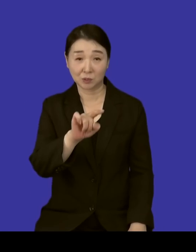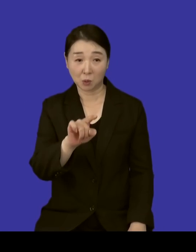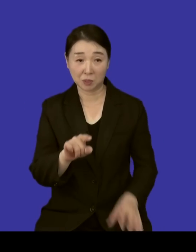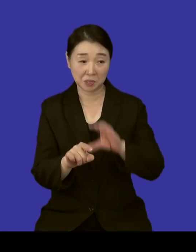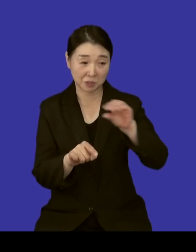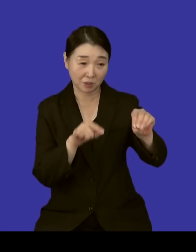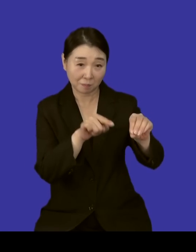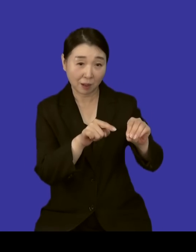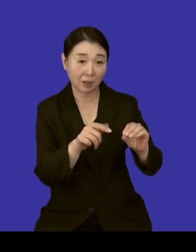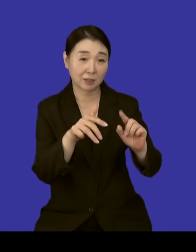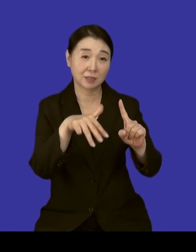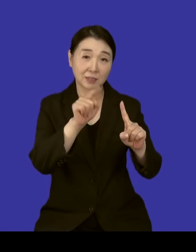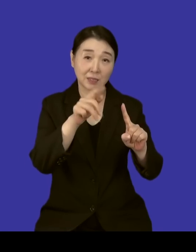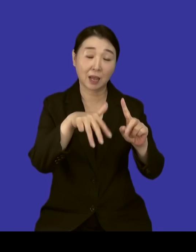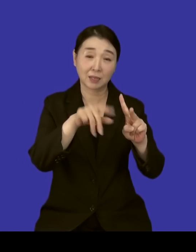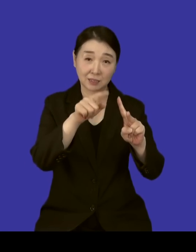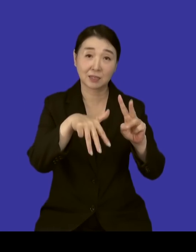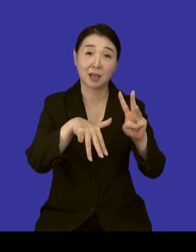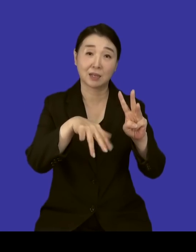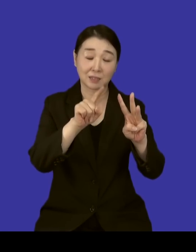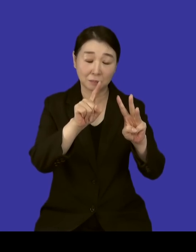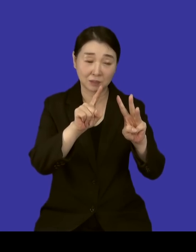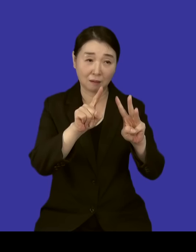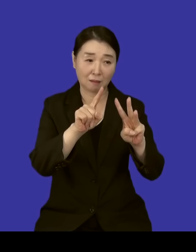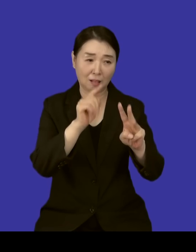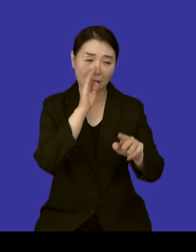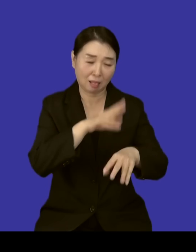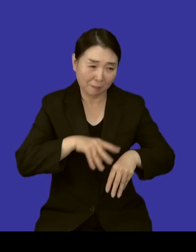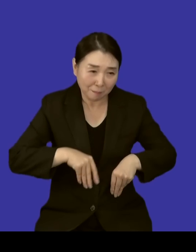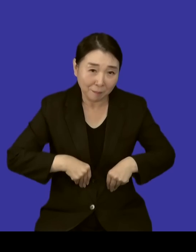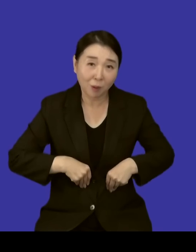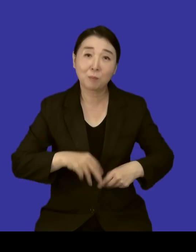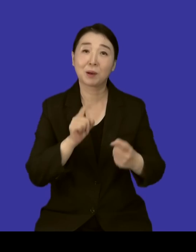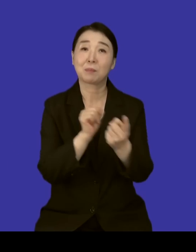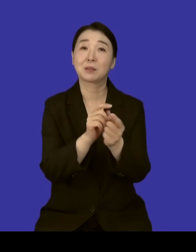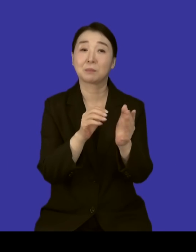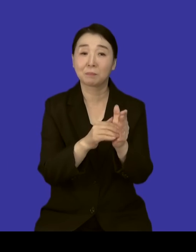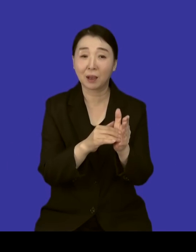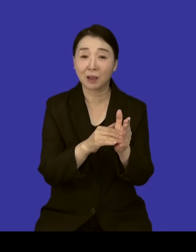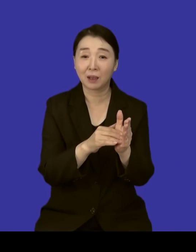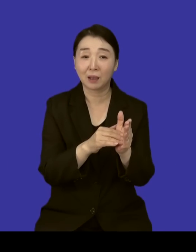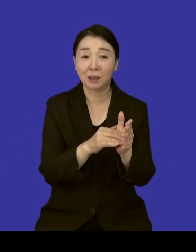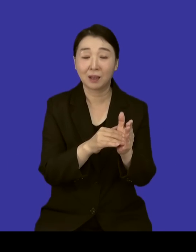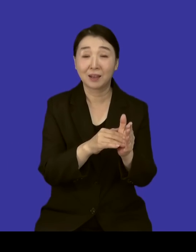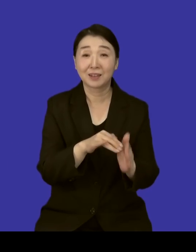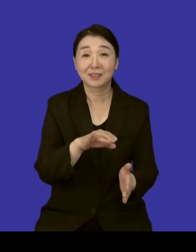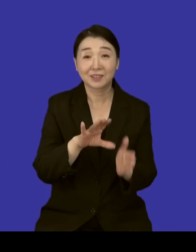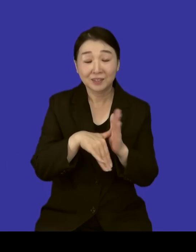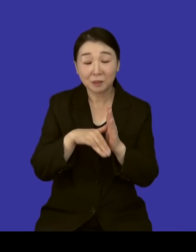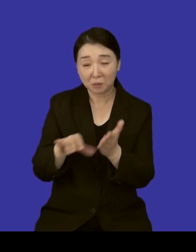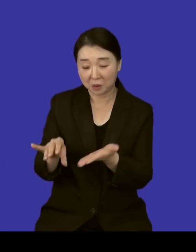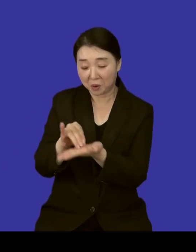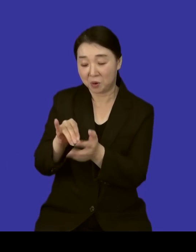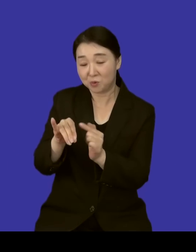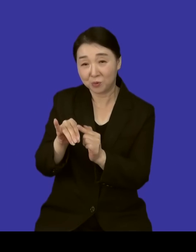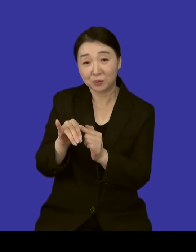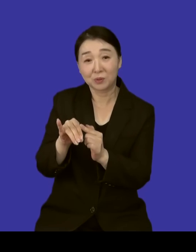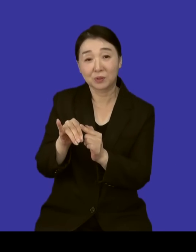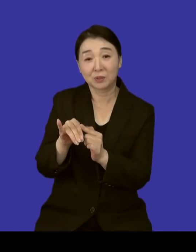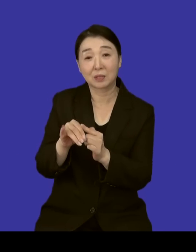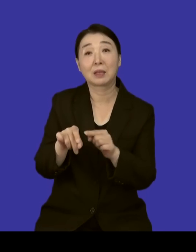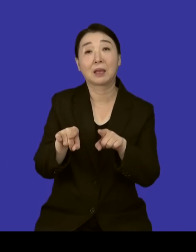1차, 2차, 3차 흉년을 다 맞이하더라고요. 예. 그리고 이제 룻 하나 건져가지고 네. 이제